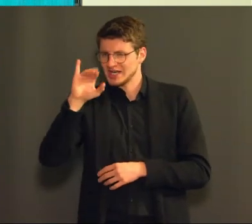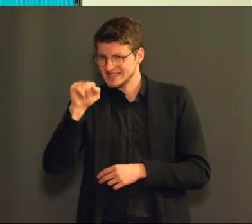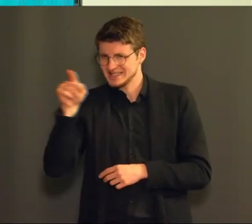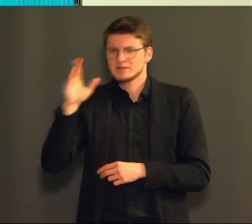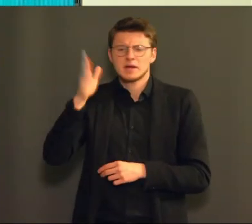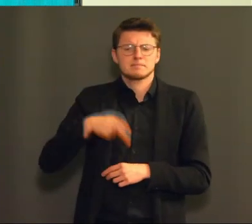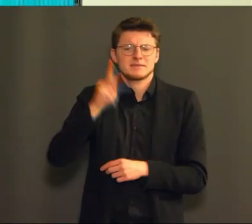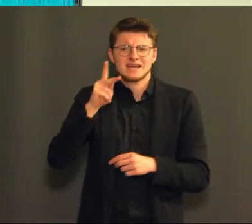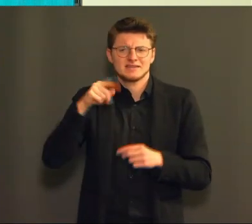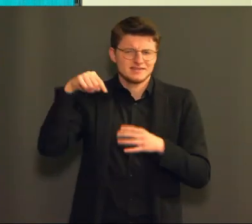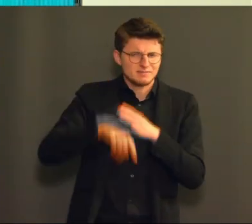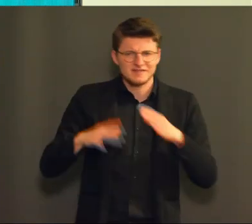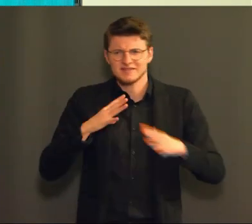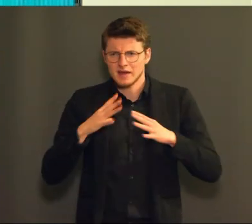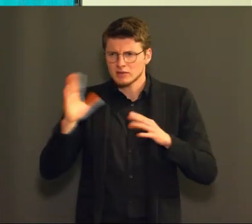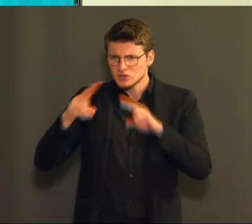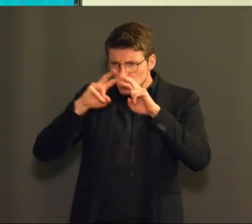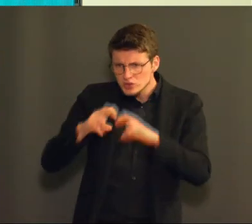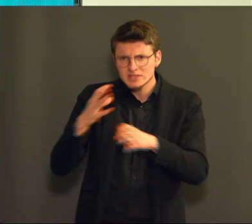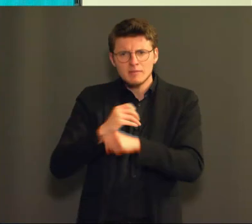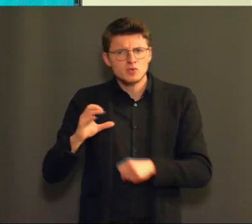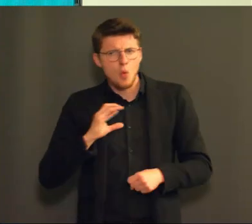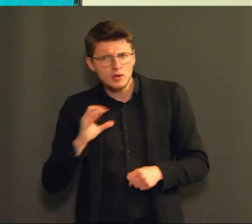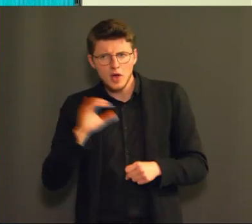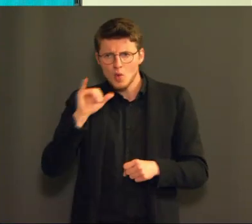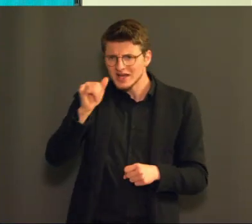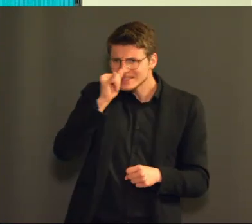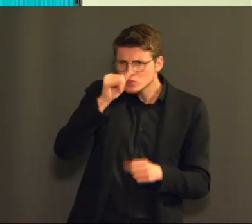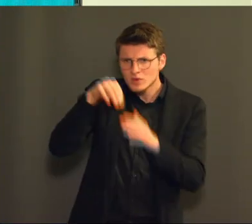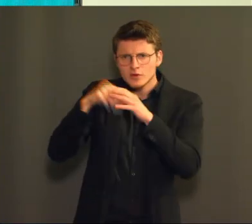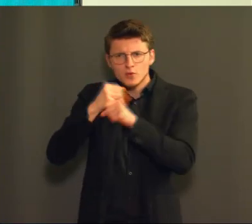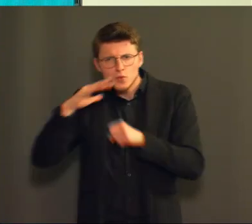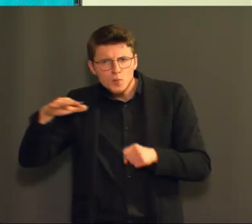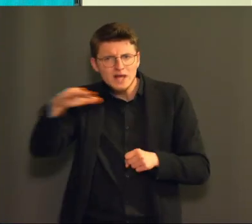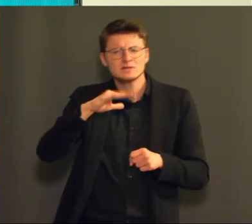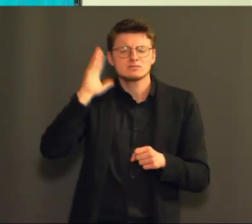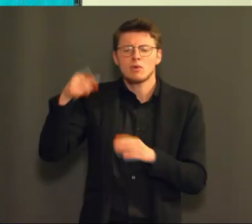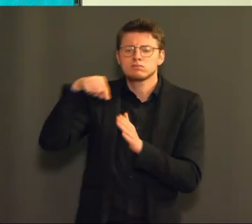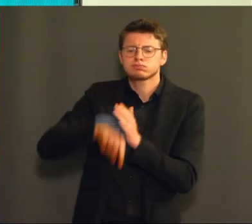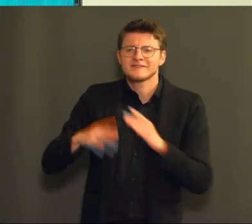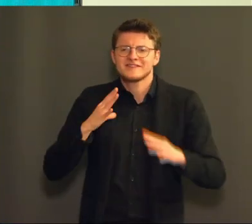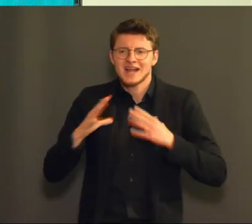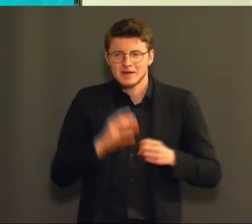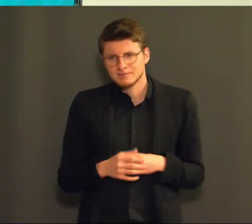zijn collega's hebben gevoerd over risico's op de werkplek. Repetitief